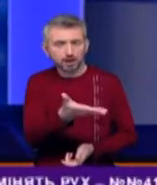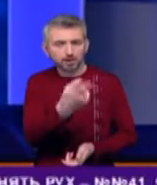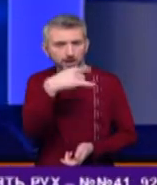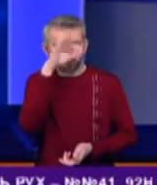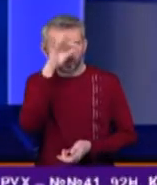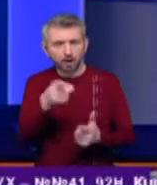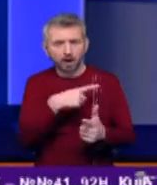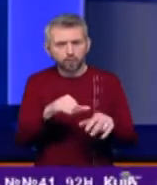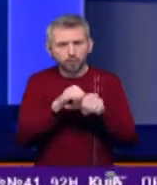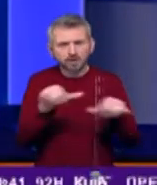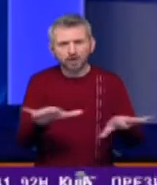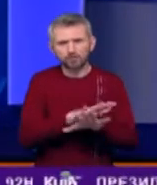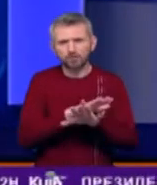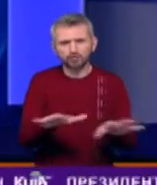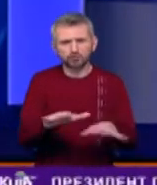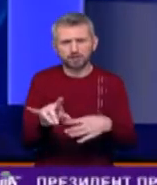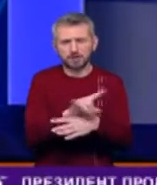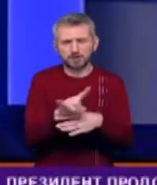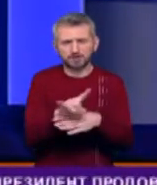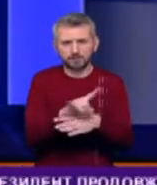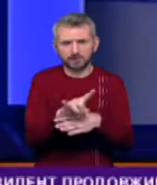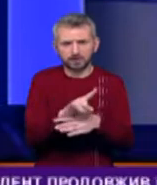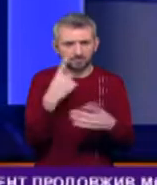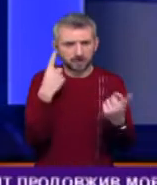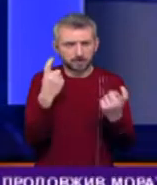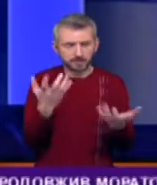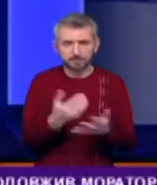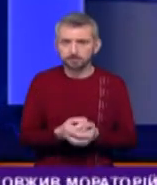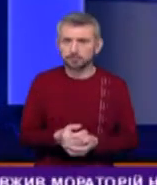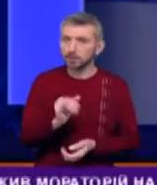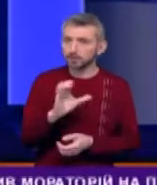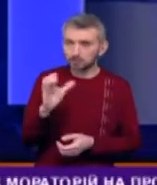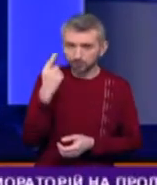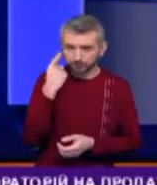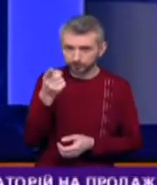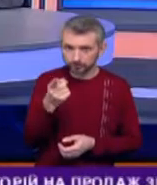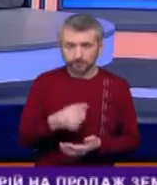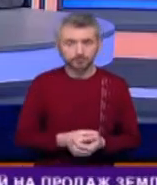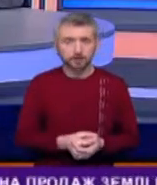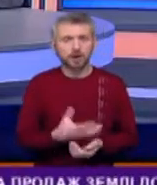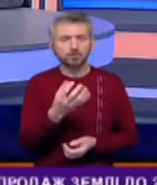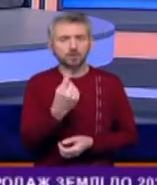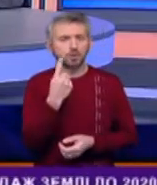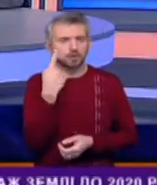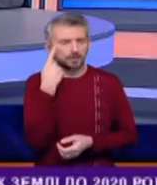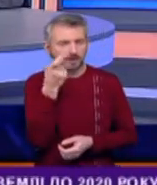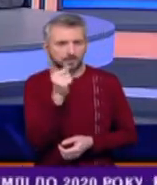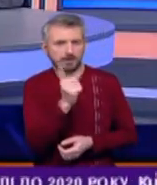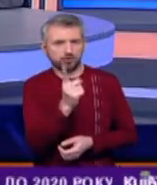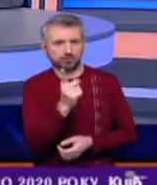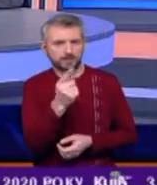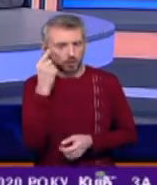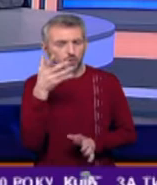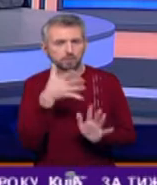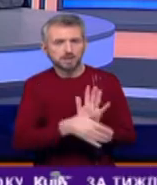не розповсюджуєте неправдиві дані. Ігор Степанович. І ще одне велике застереження.